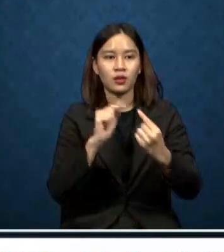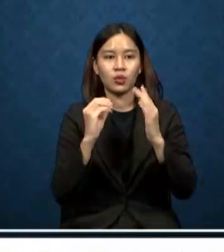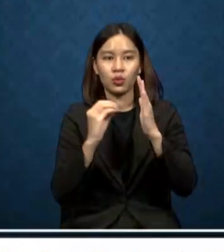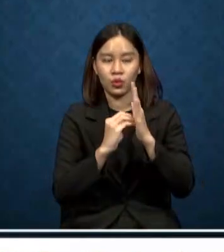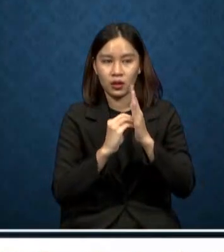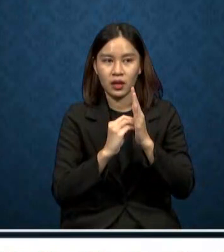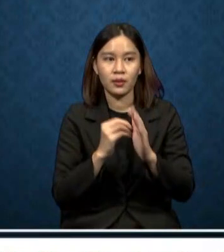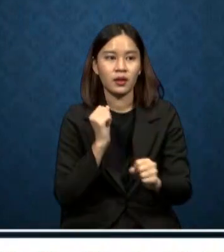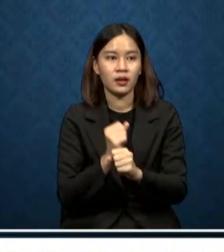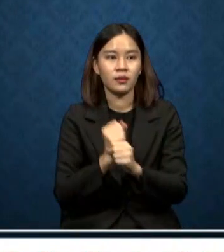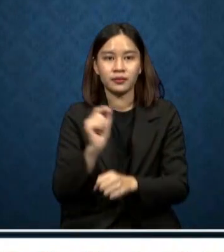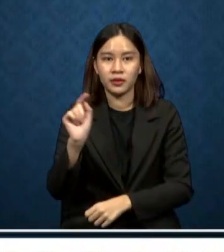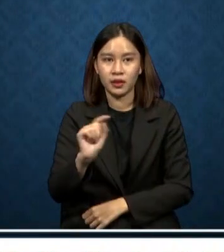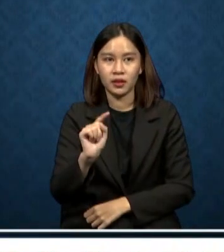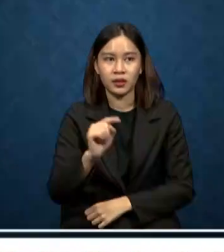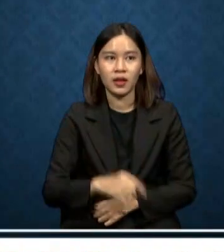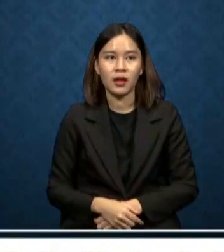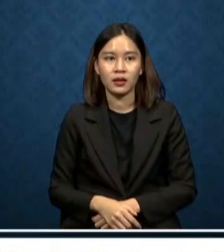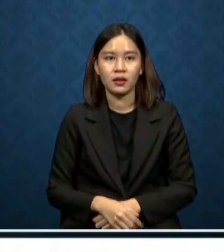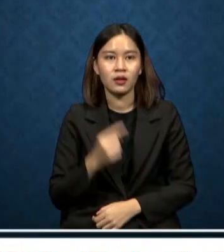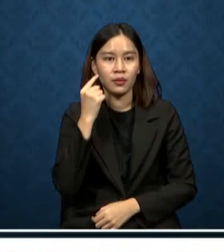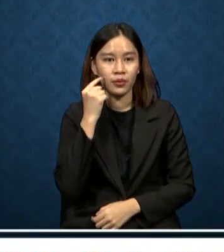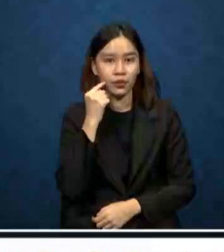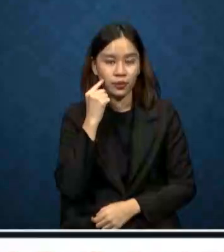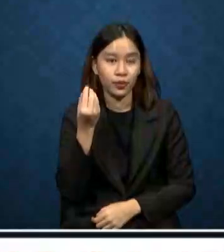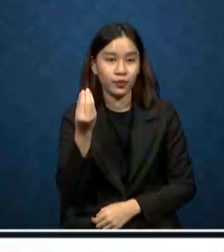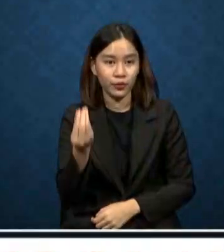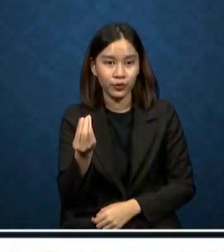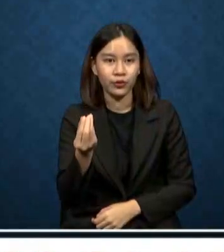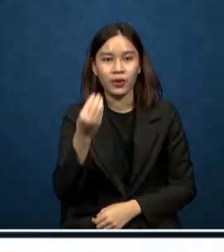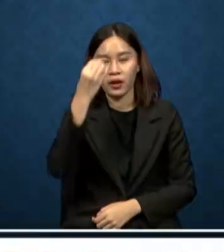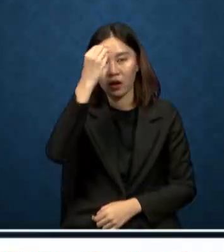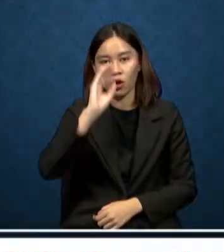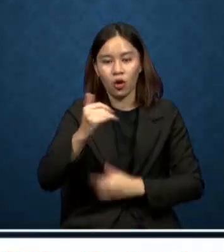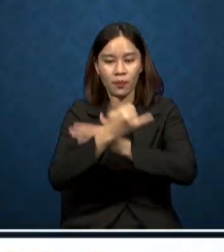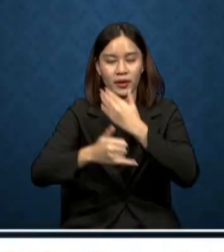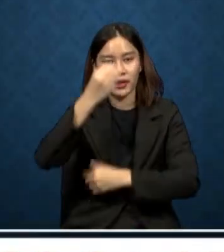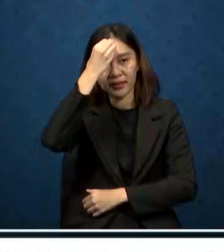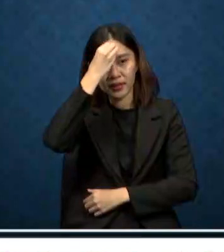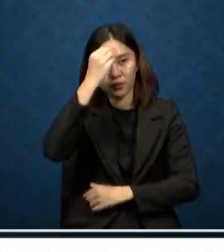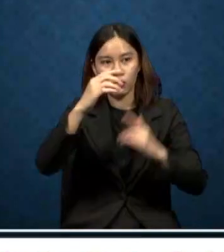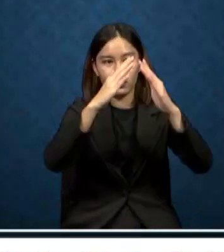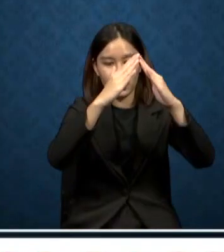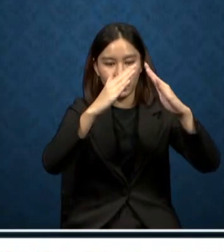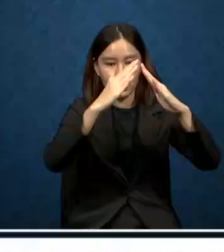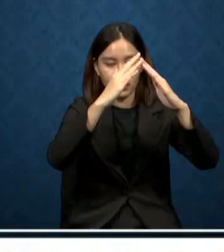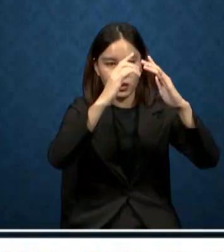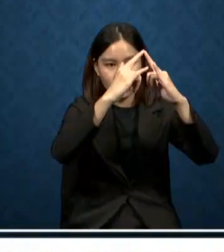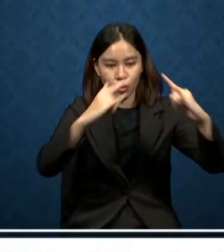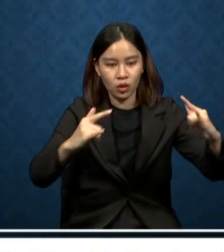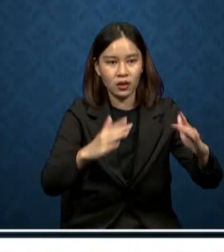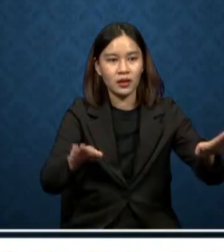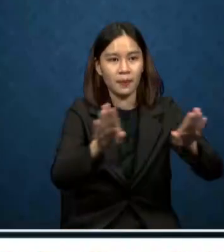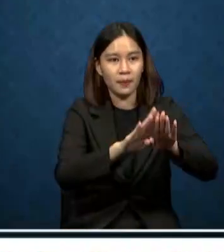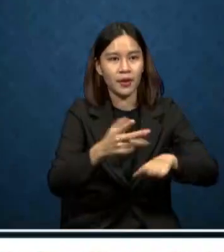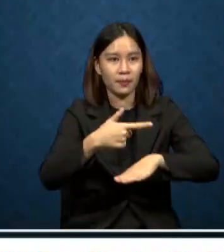ท่านพลิต ไซบแลสายพนยิบุนมีโงเรื่อนปิด ที่เปโรงเรื่อนปิดwartาก็เยยมช